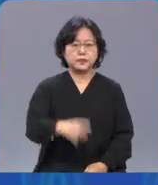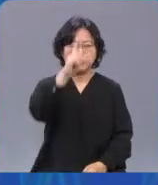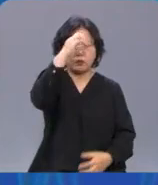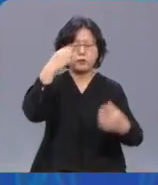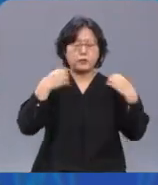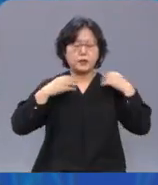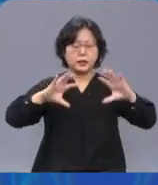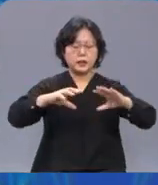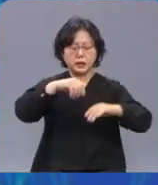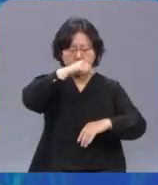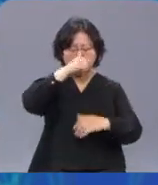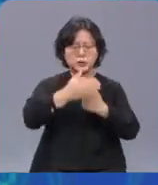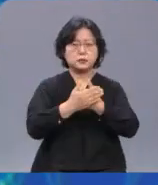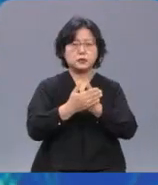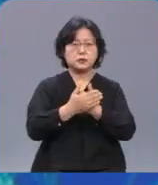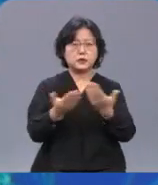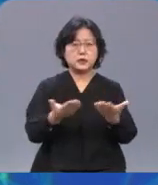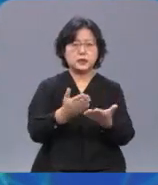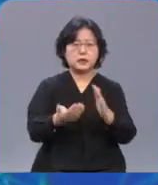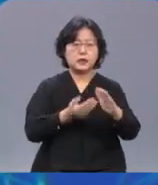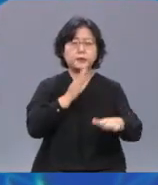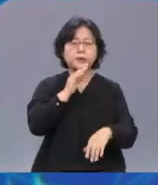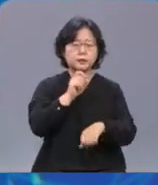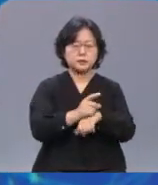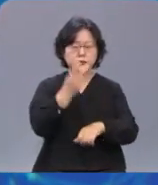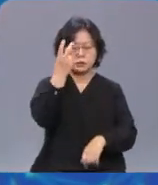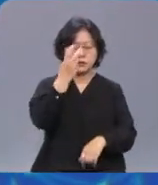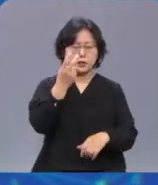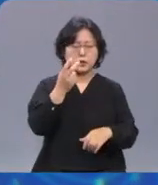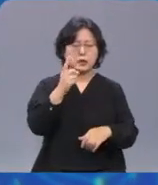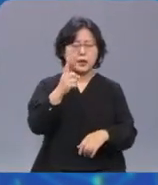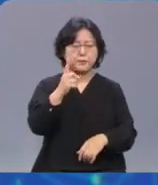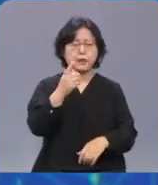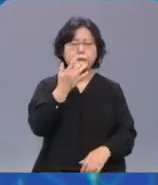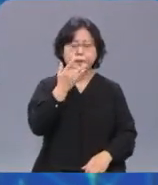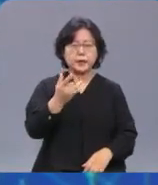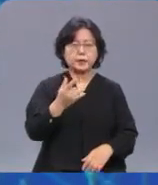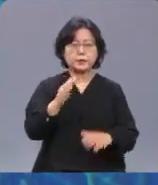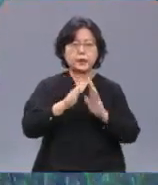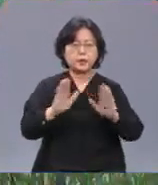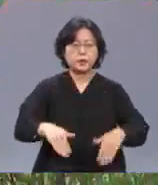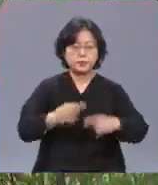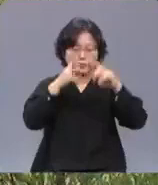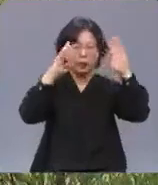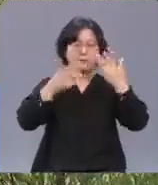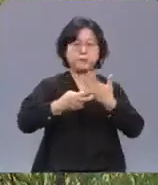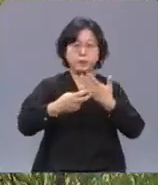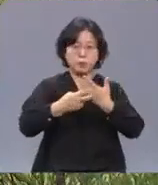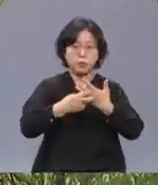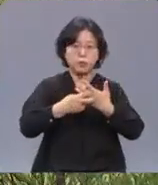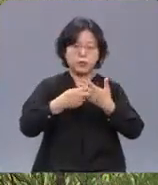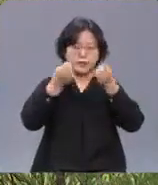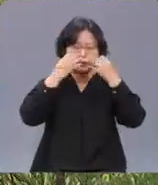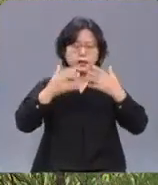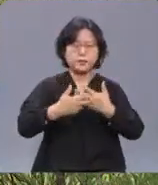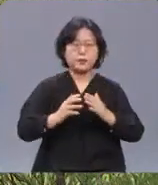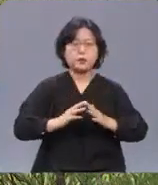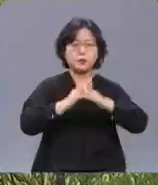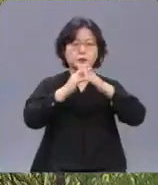정부가 국비 지원 여부를 따지는 사업 예비 타당성 조사 사업에 한 차례 누락됐던 전남대병원 새 병원 건립